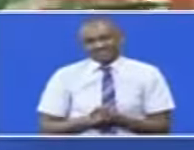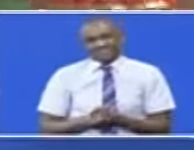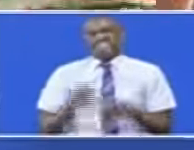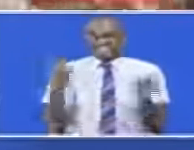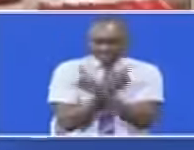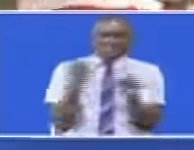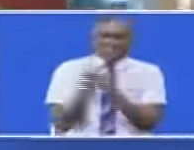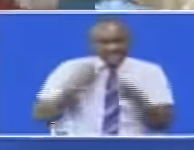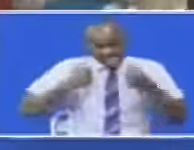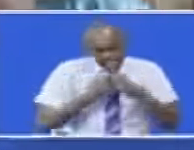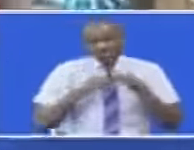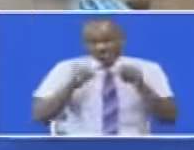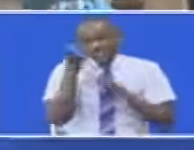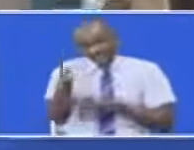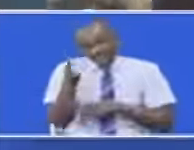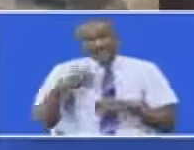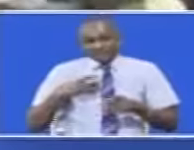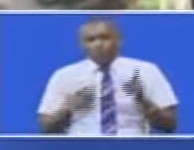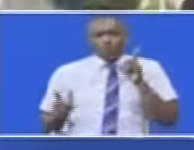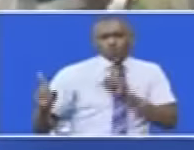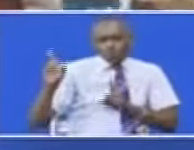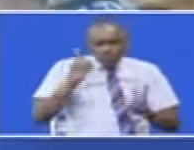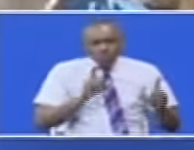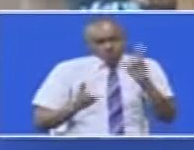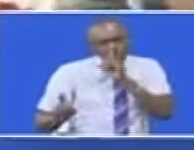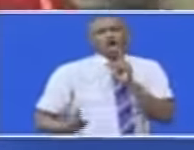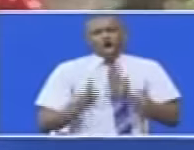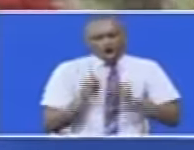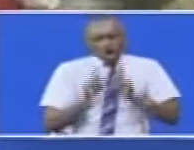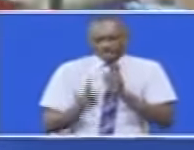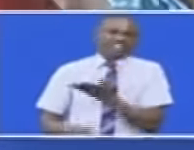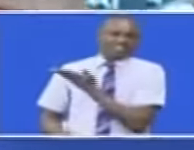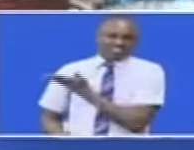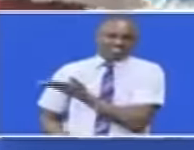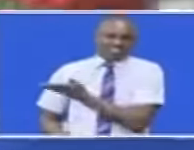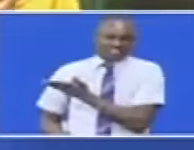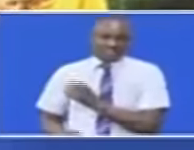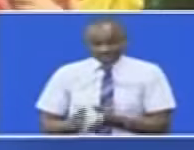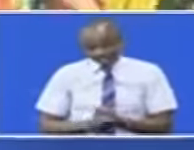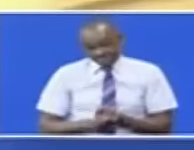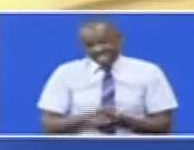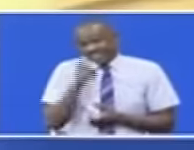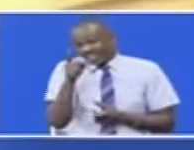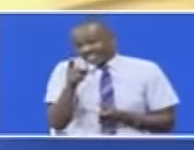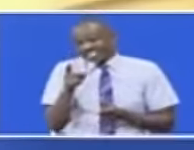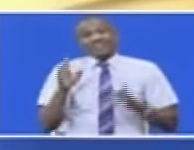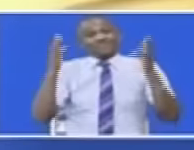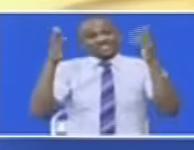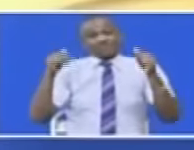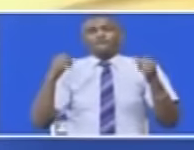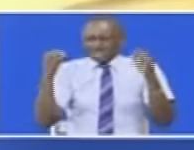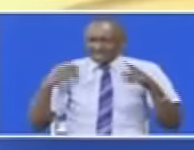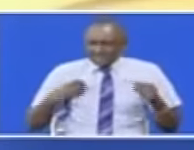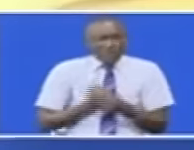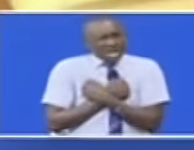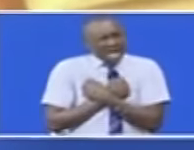Michezo mbalimbali ikiendelea, waninguaji nao wanaendelea kudhihirisha umahiri wao. Sherehe hizi zimewavutia wengi